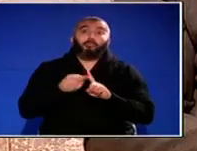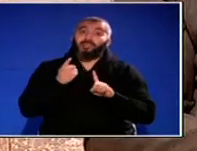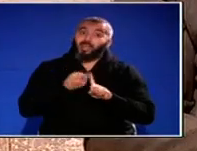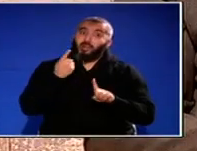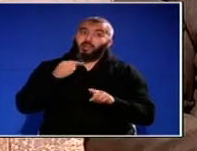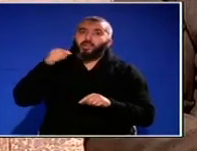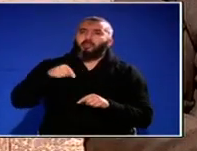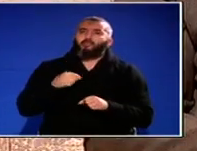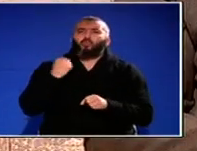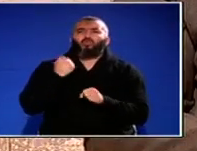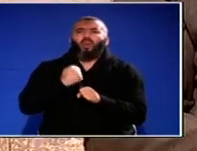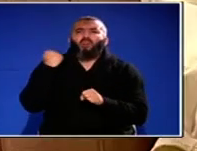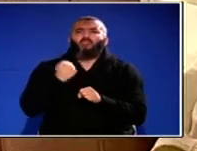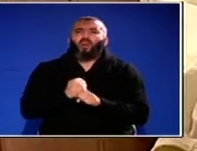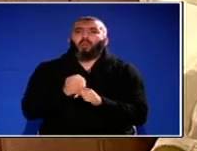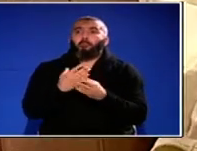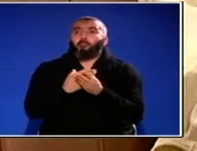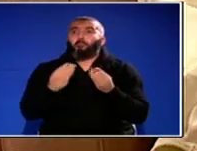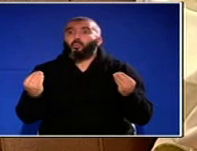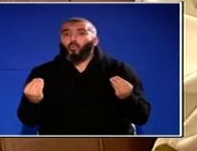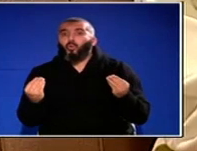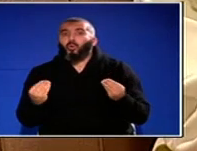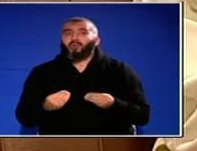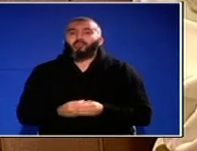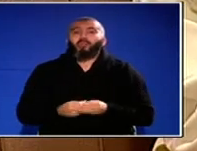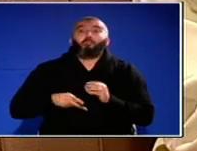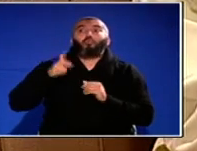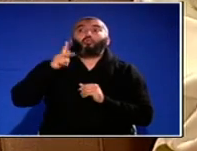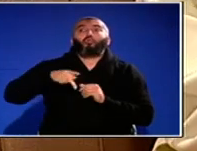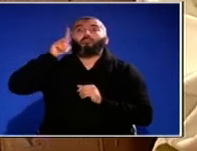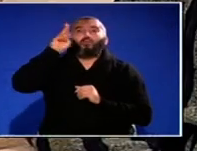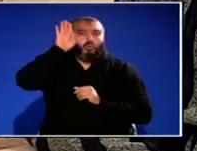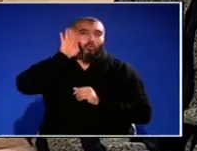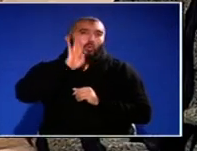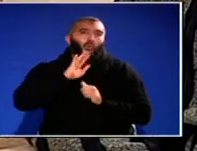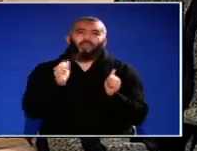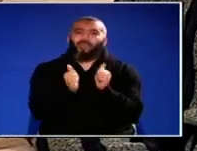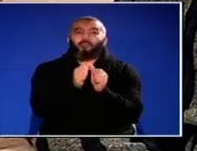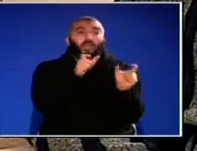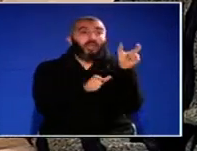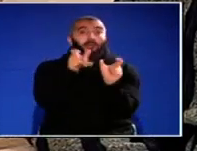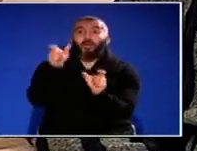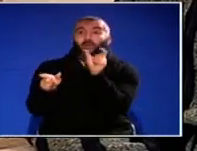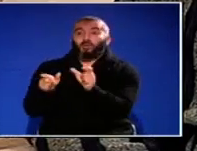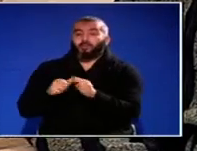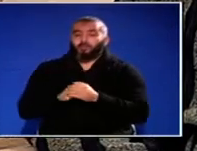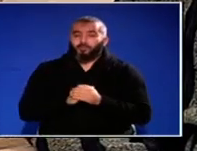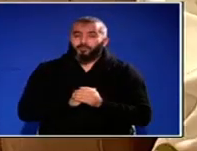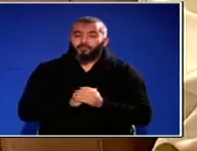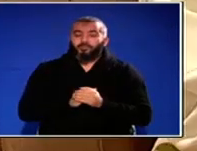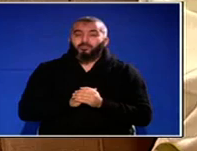إلى الخلق. أحسن إلى الناس تستعبد قلوبهم، فلطالما استعبد الإنسان